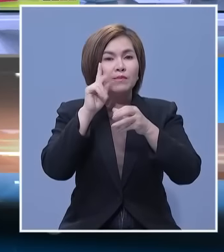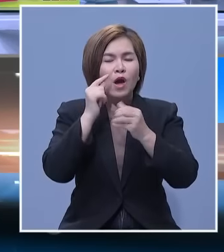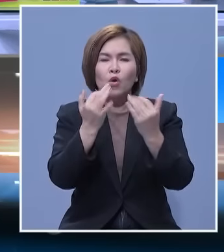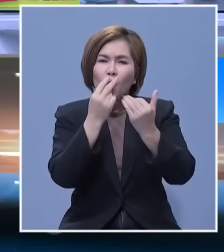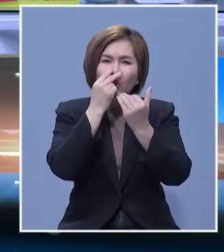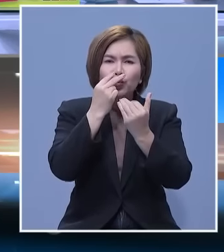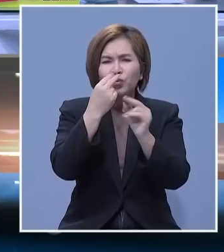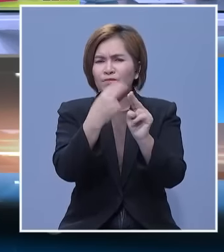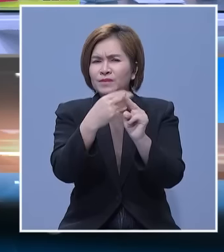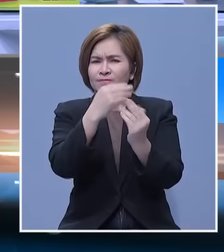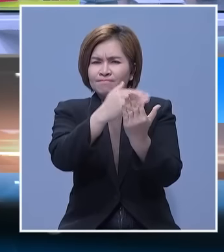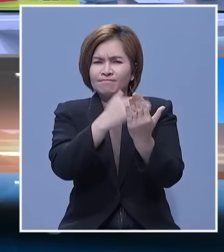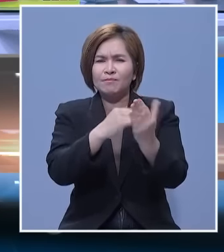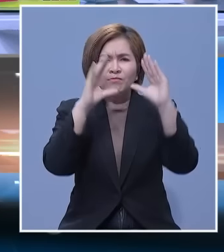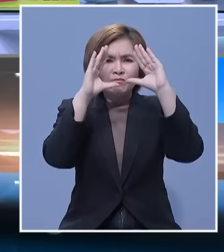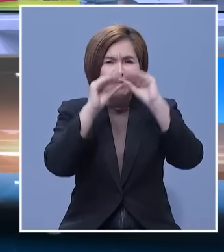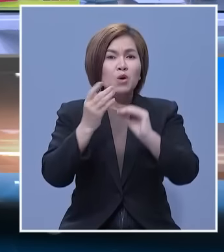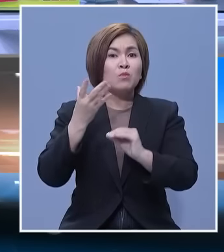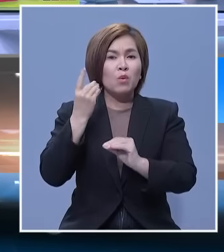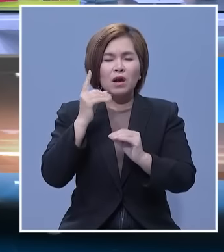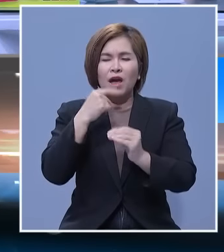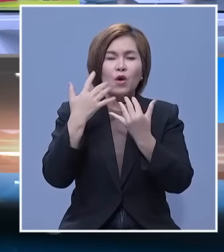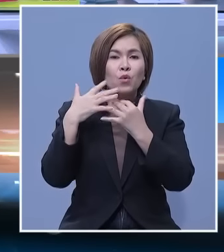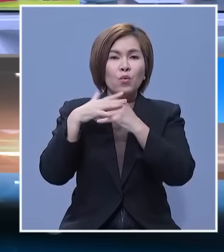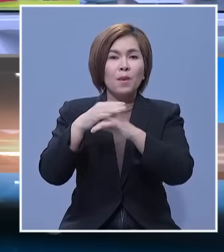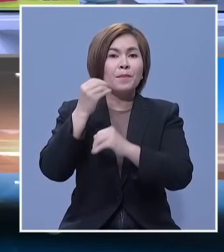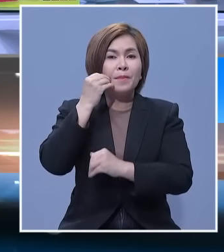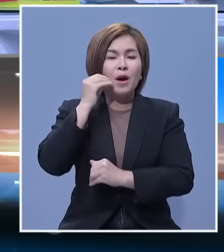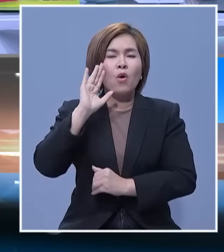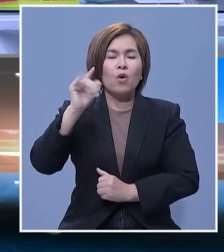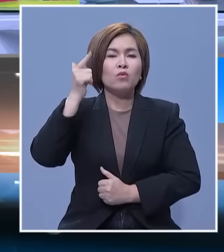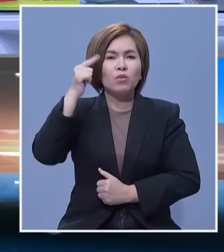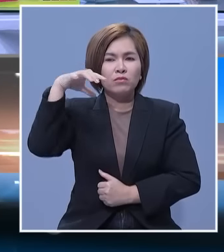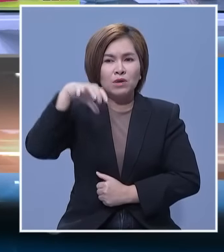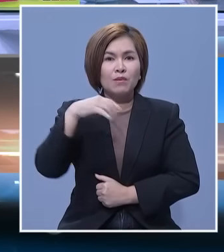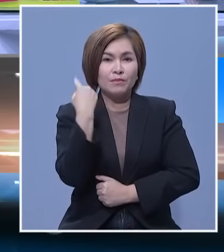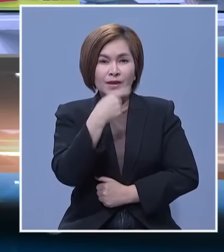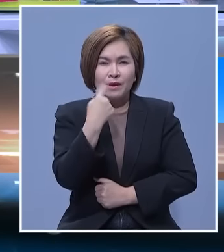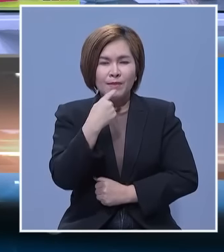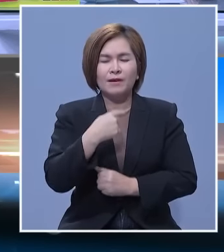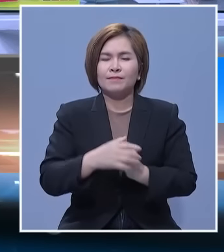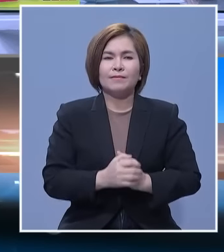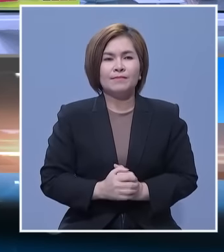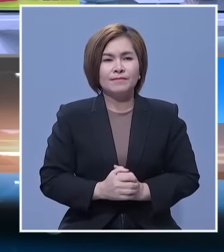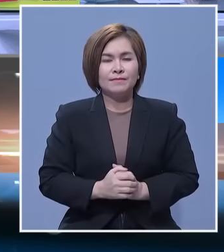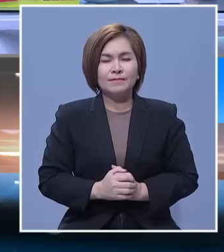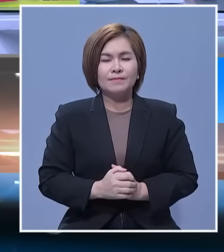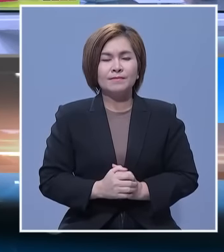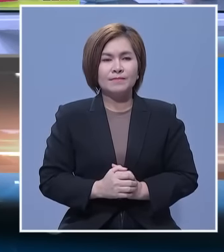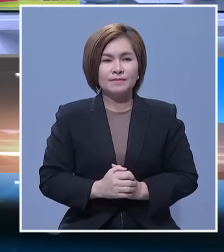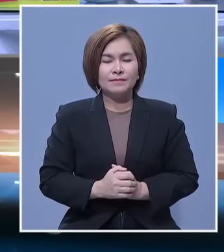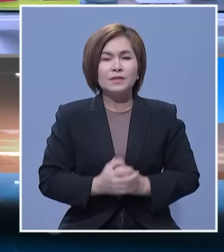าไล่ชื่อกันเลยว่าเมื่อคืนที่ผ่านมามีใครเข้าไปในบ้านจันทร์สองล่าบ้าง มีการเรียกพบด่วนหลายคนก็บอกว่าโอ้โหตอน